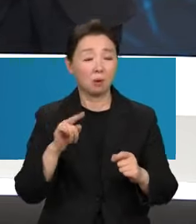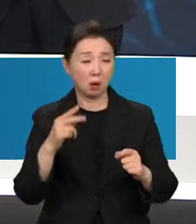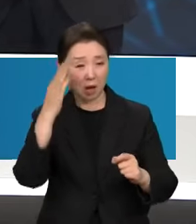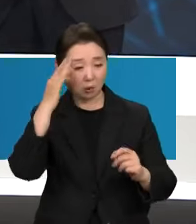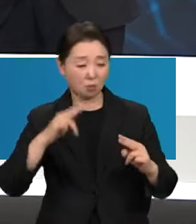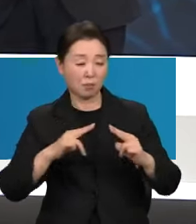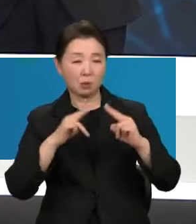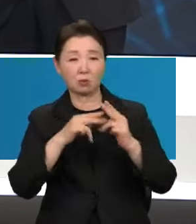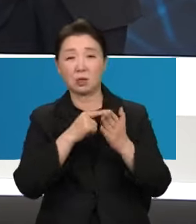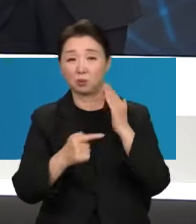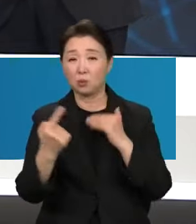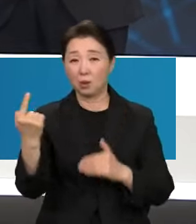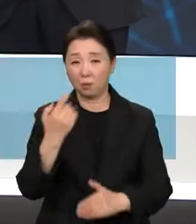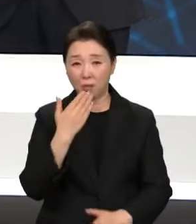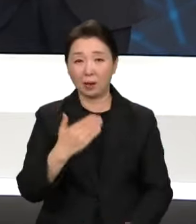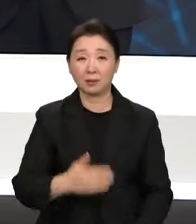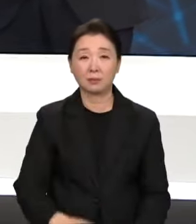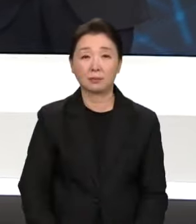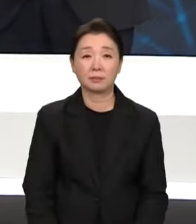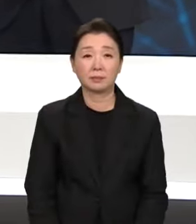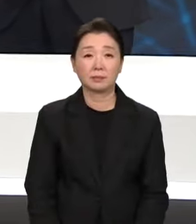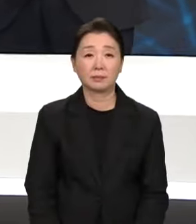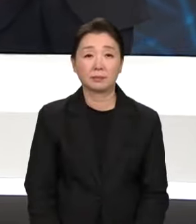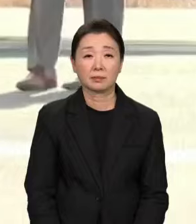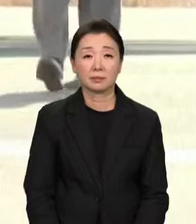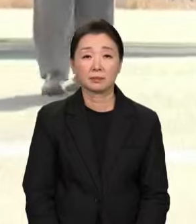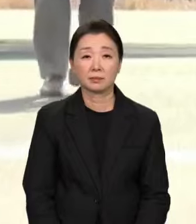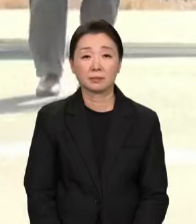불가피할 거란 우려가 나옵니다. 이어서 정아람 기자입니다.